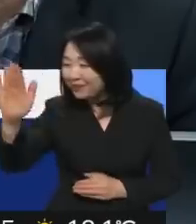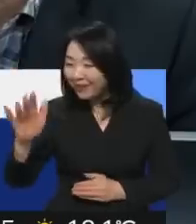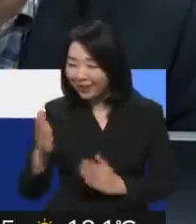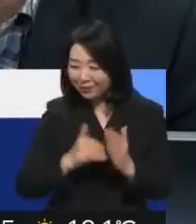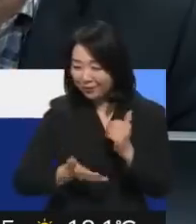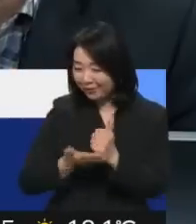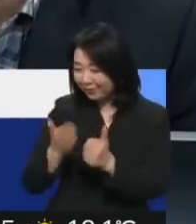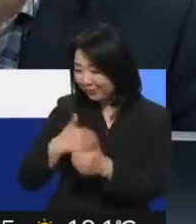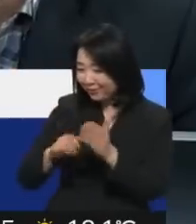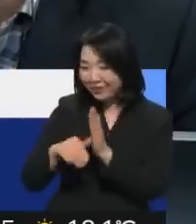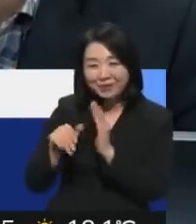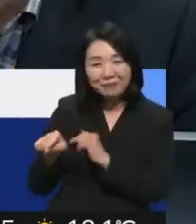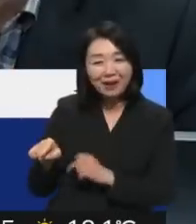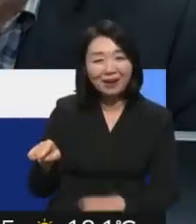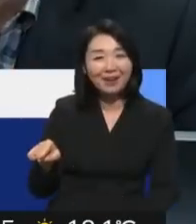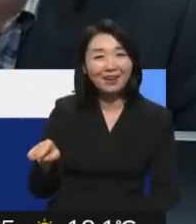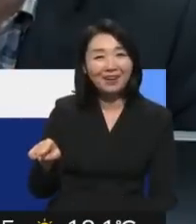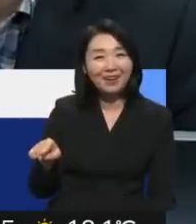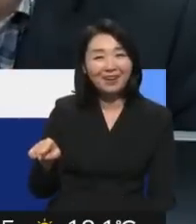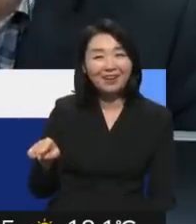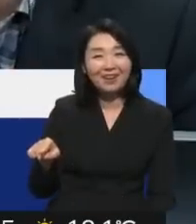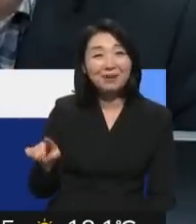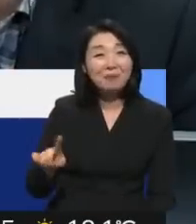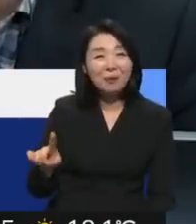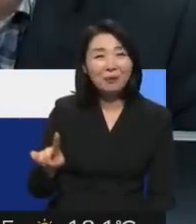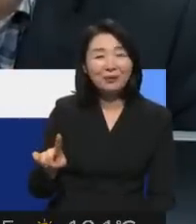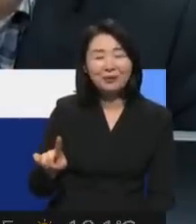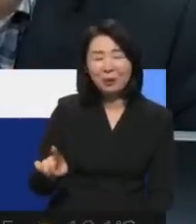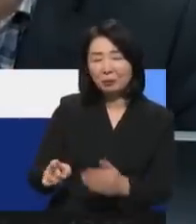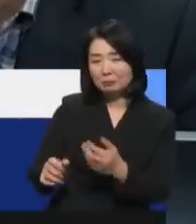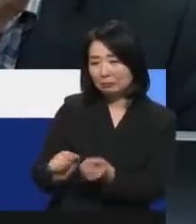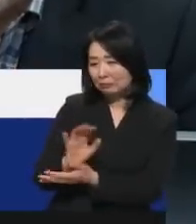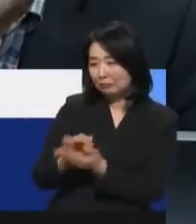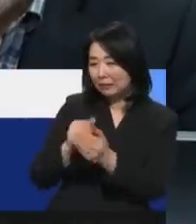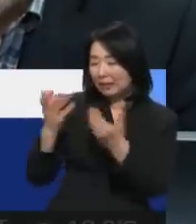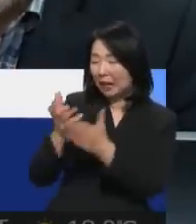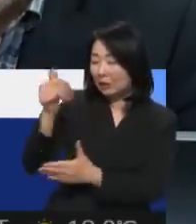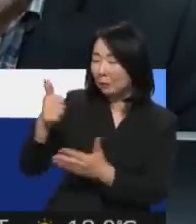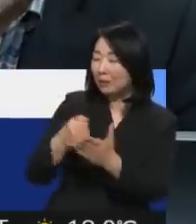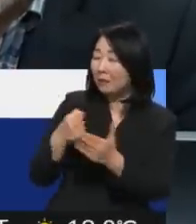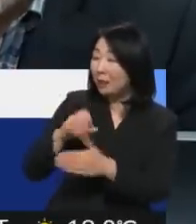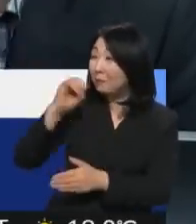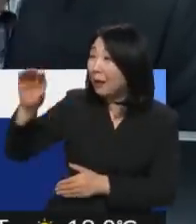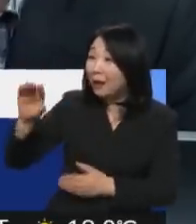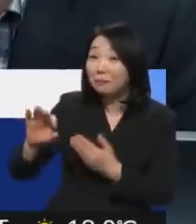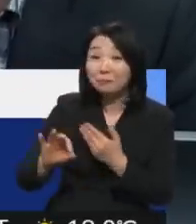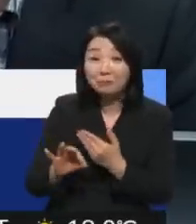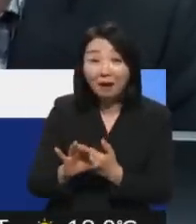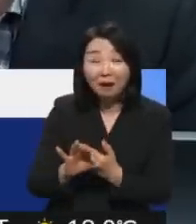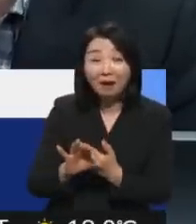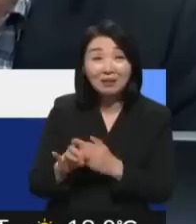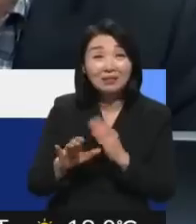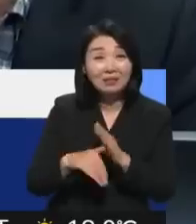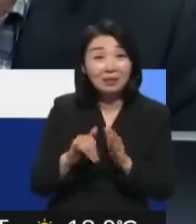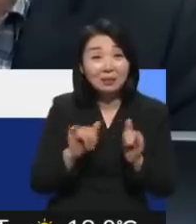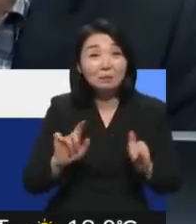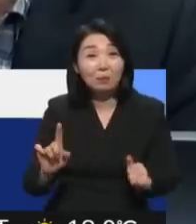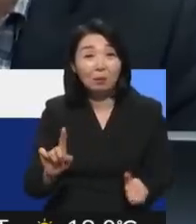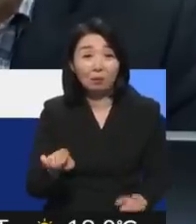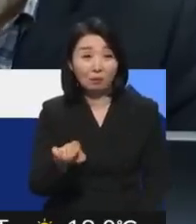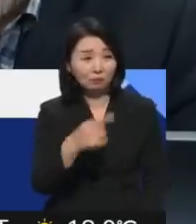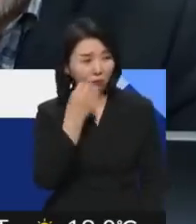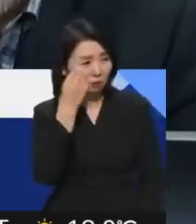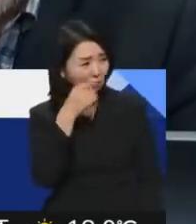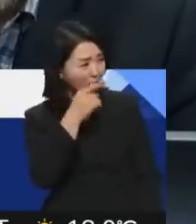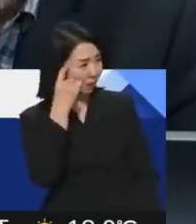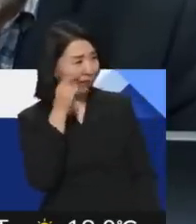가서도 거기서 아, 그 내부 총질한 당대표 때문에 이러고 있다라고 얘기하면은 그쯤 되면 이제 사람들이 저 좀 이상한데